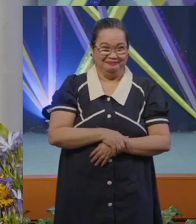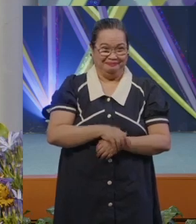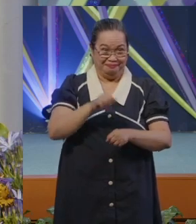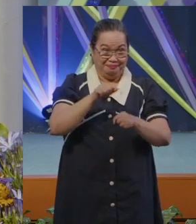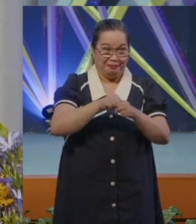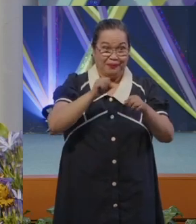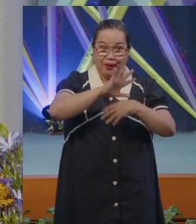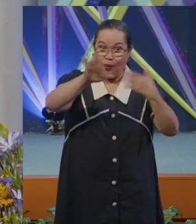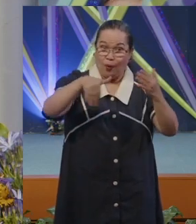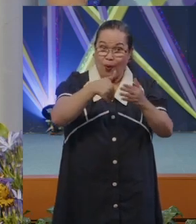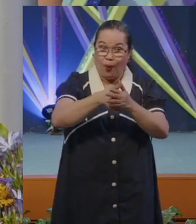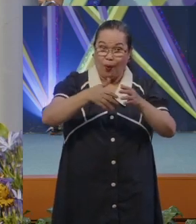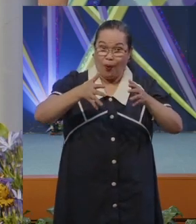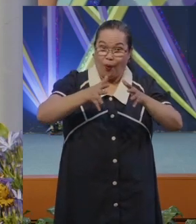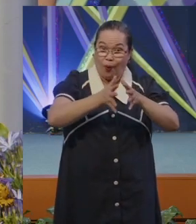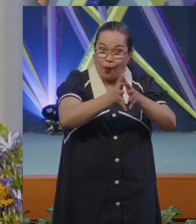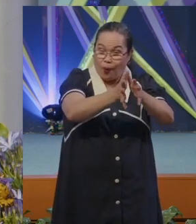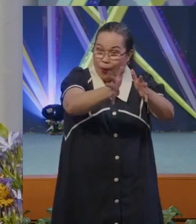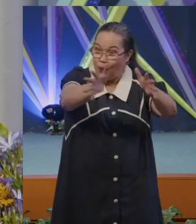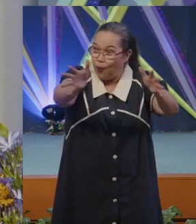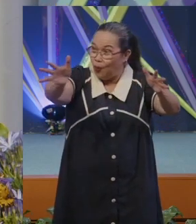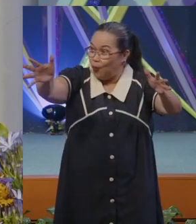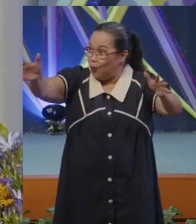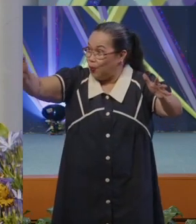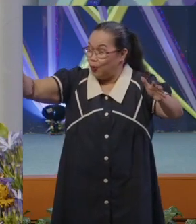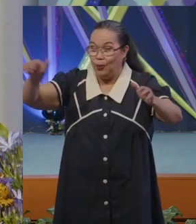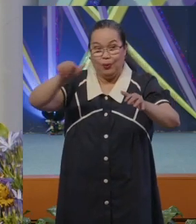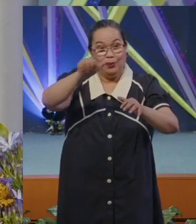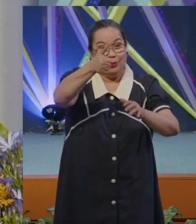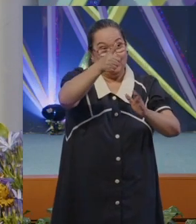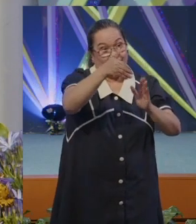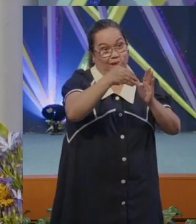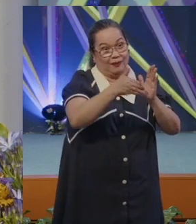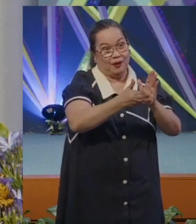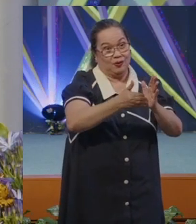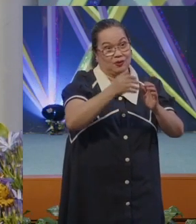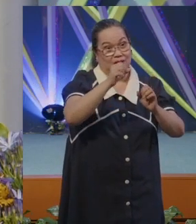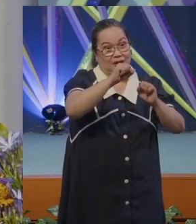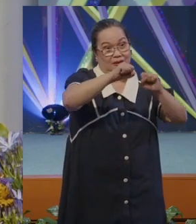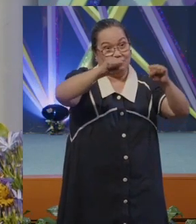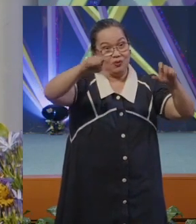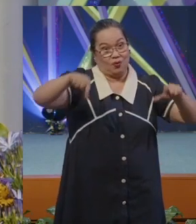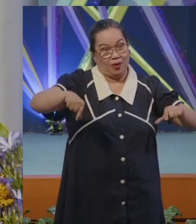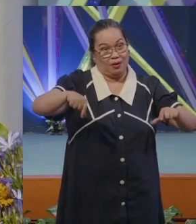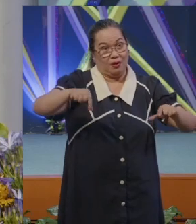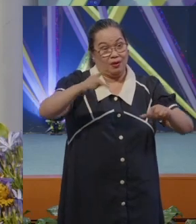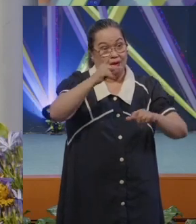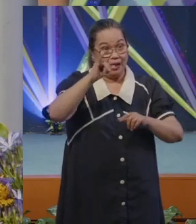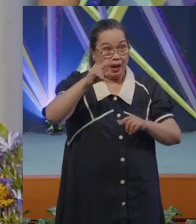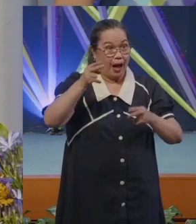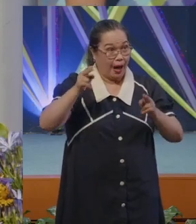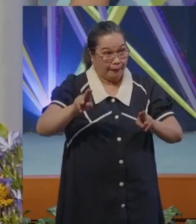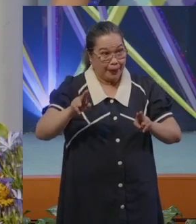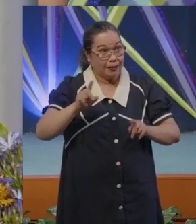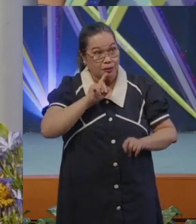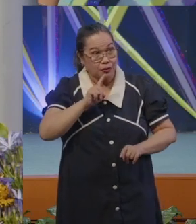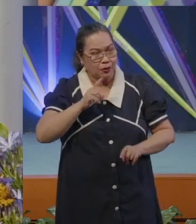pong buong land na yun, 310,000 square kilometers, yung pong pinangako kay Abraham. Natupad na ba? Hindi